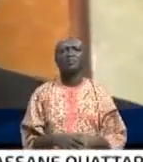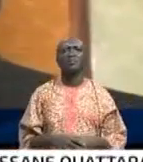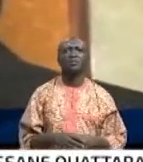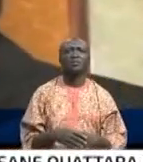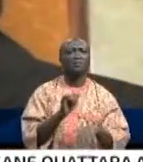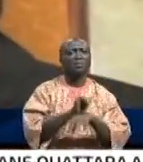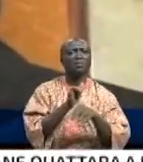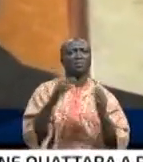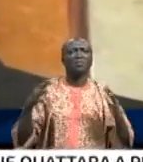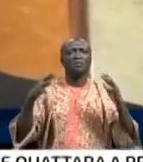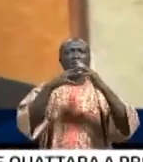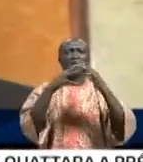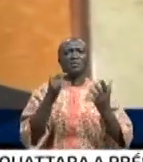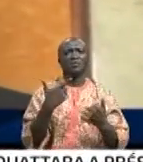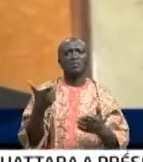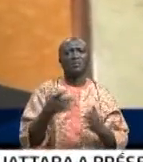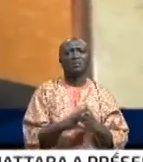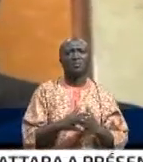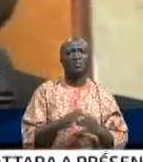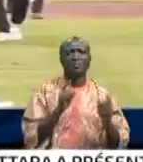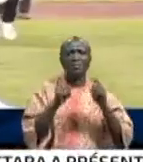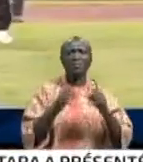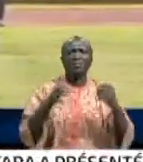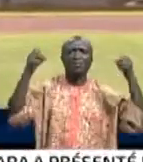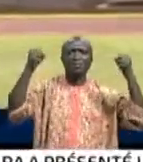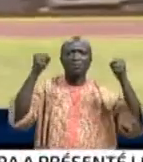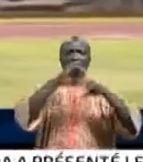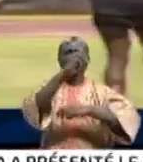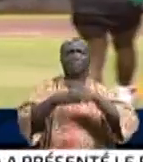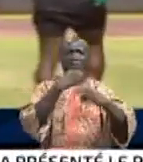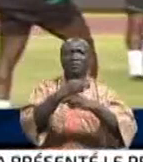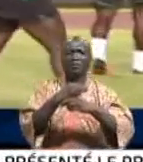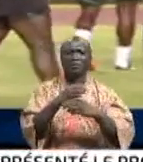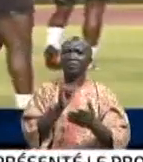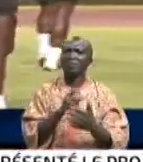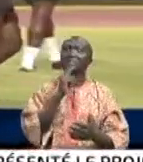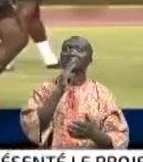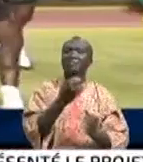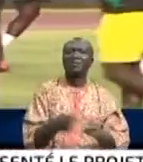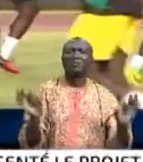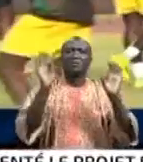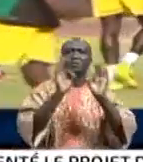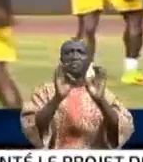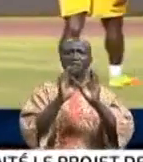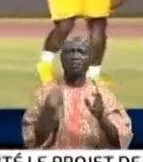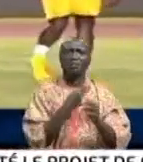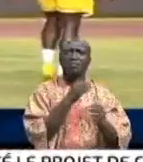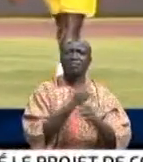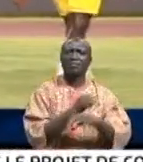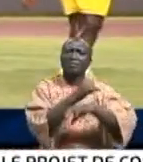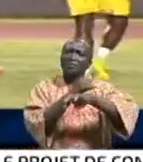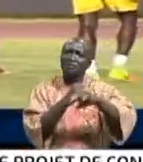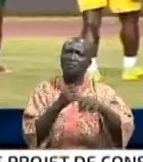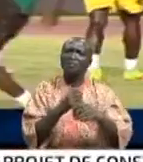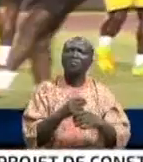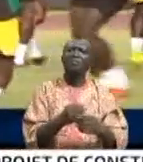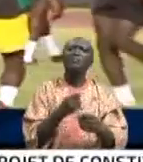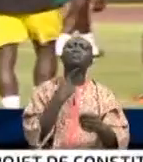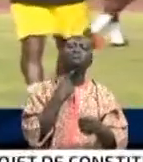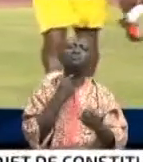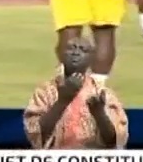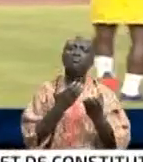parce que là on parle de la Coupe du monde et c'est vraiment important on a envie d'y aller et